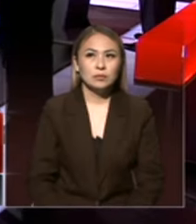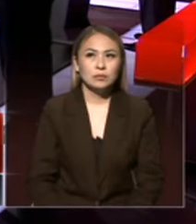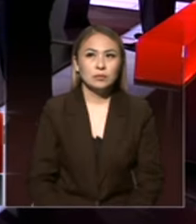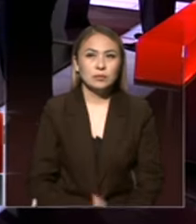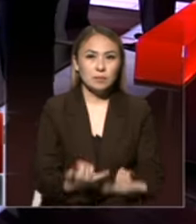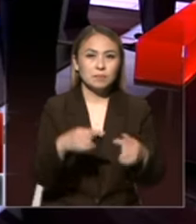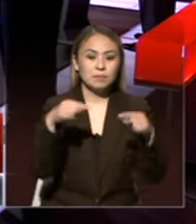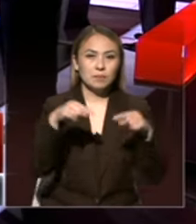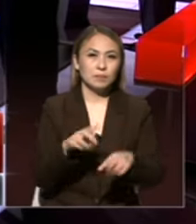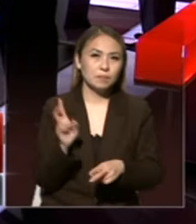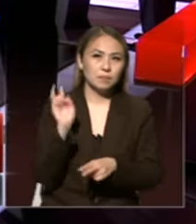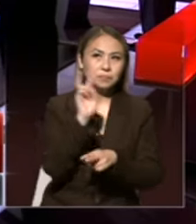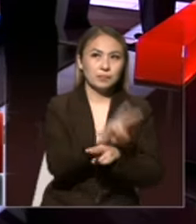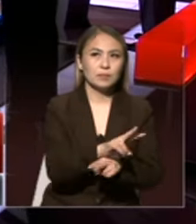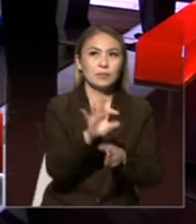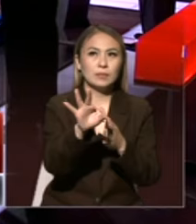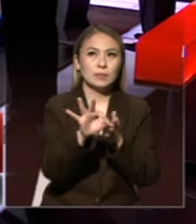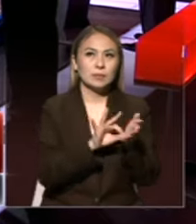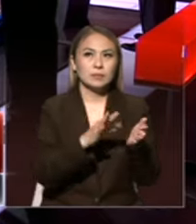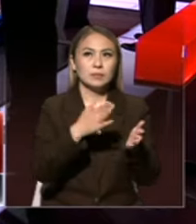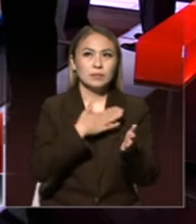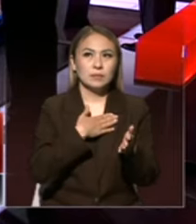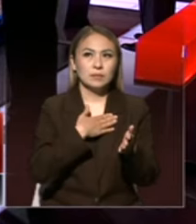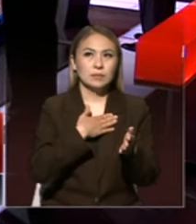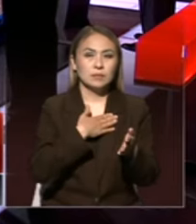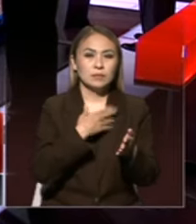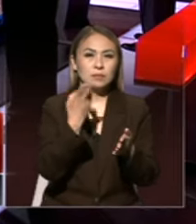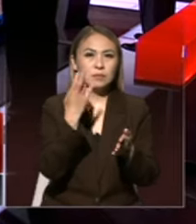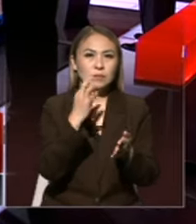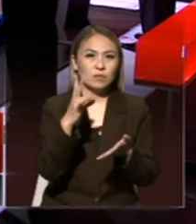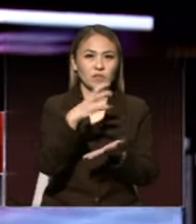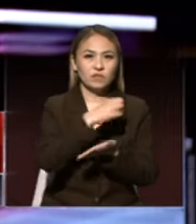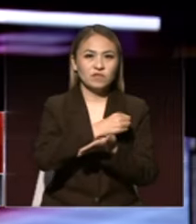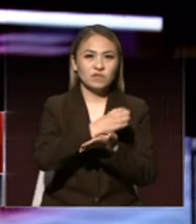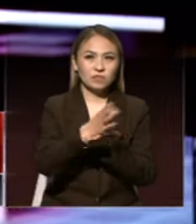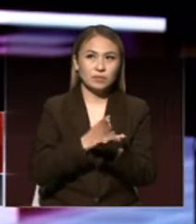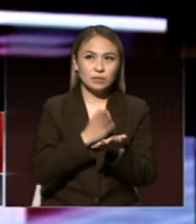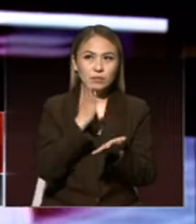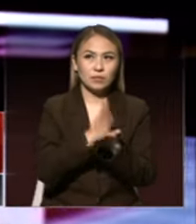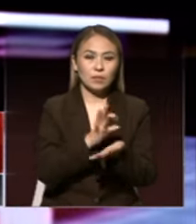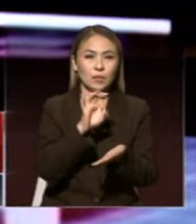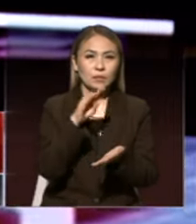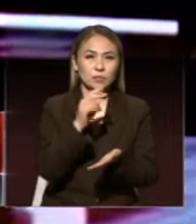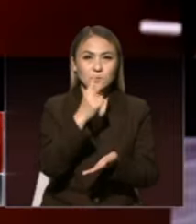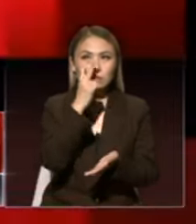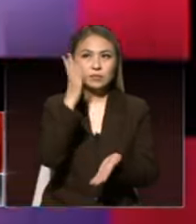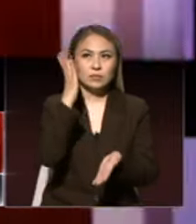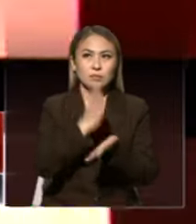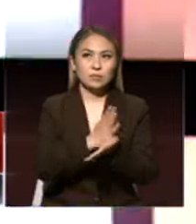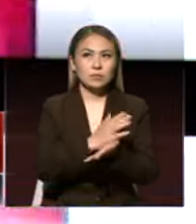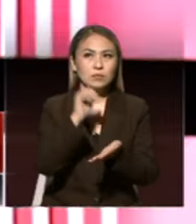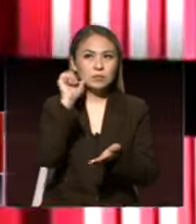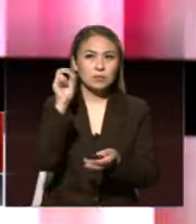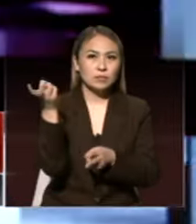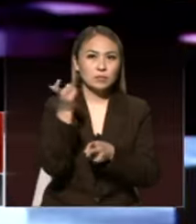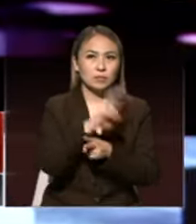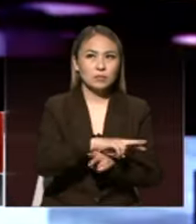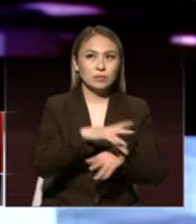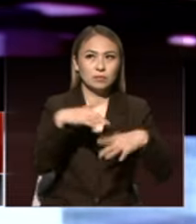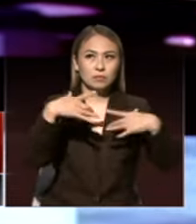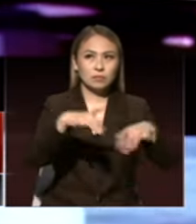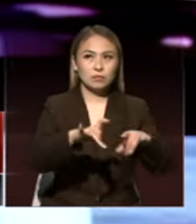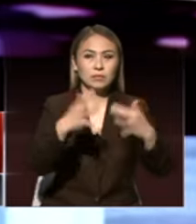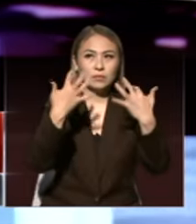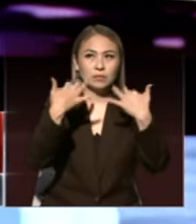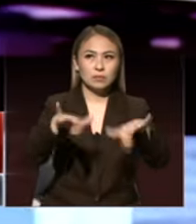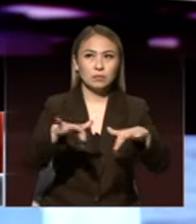керек. Бардың, оны мысалы мен қазір Аллаға шүкір, соң деген бәрі бар, сеп тұрғаным бар, отчетім бар. Бар екен. Ертең кел тракторыңды айдап кет деген шаруа болу керек, көрдіңіз